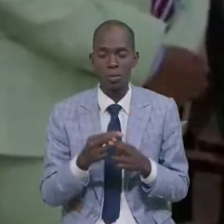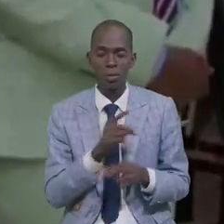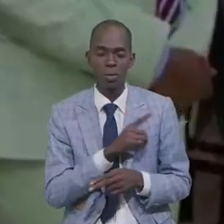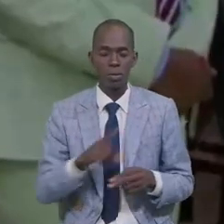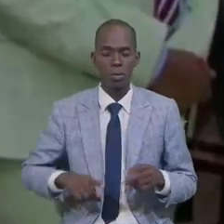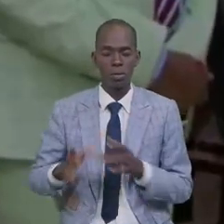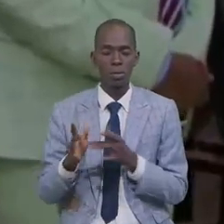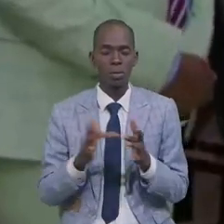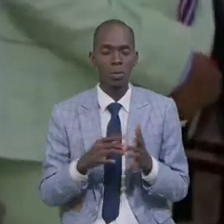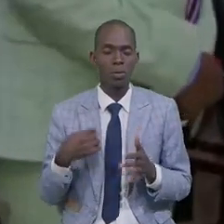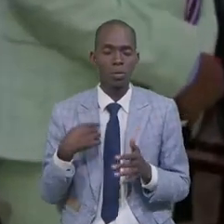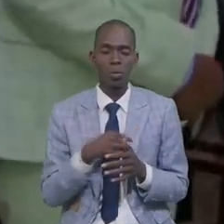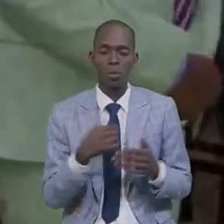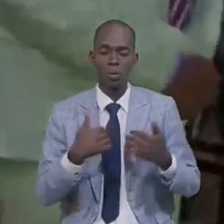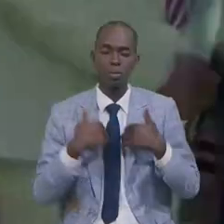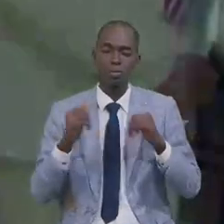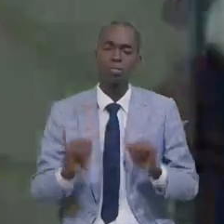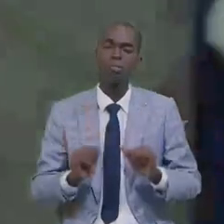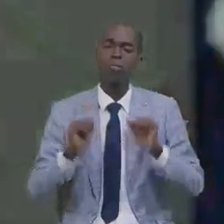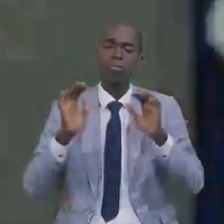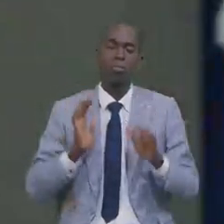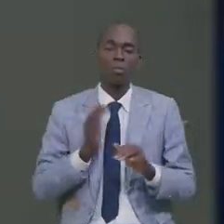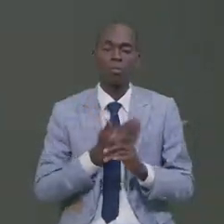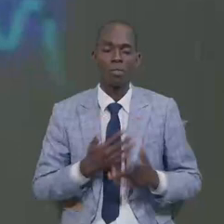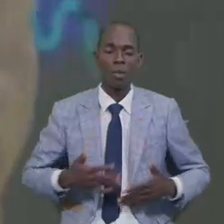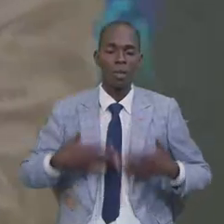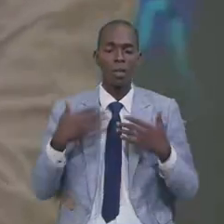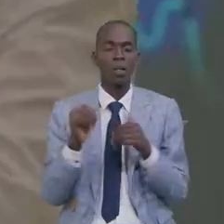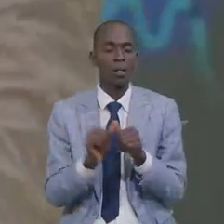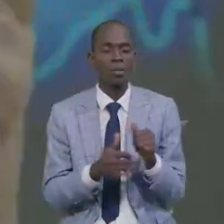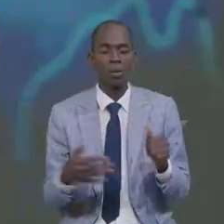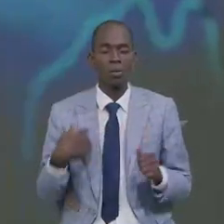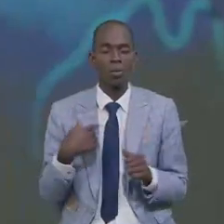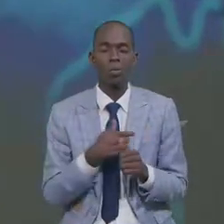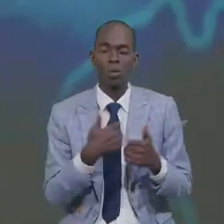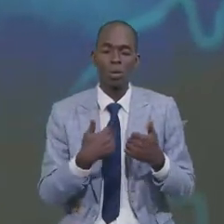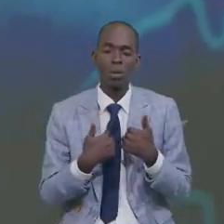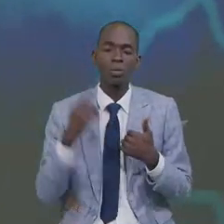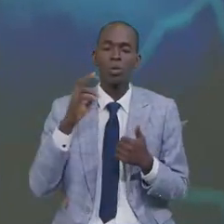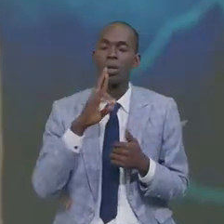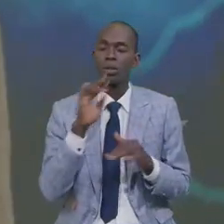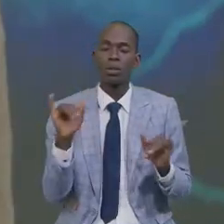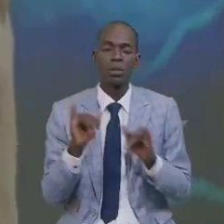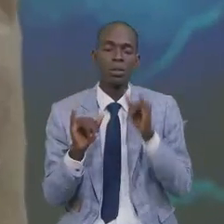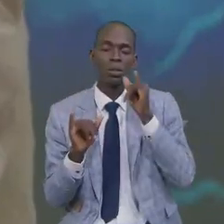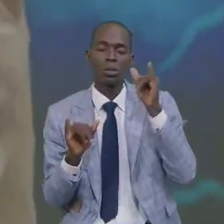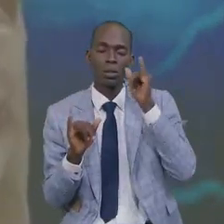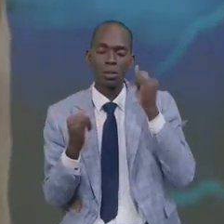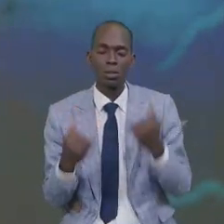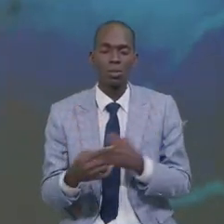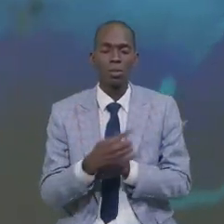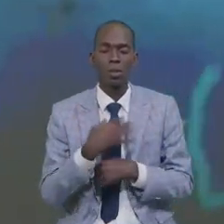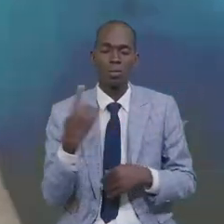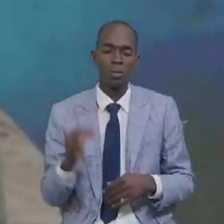Seigneur Jésus, nous avons confié nos vies, nous avons tout confié entre tes mains. Tu es le même hier, aujourd'hui